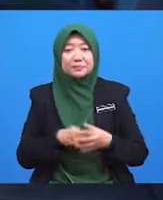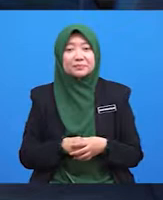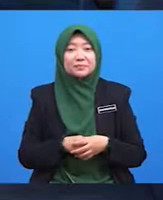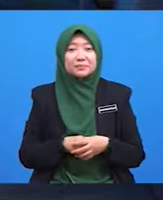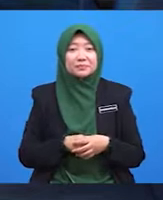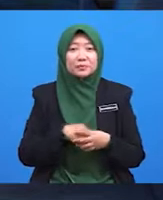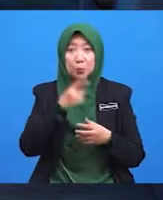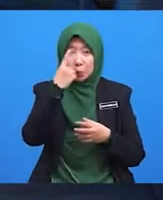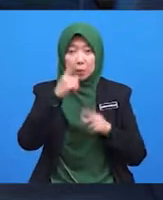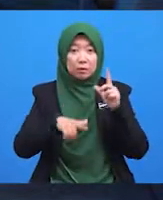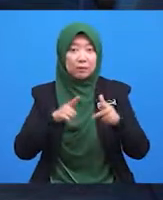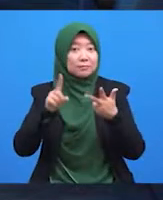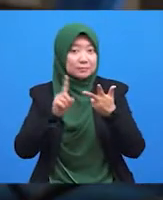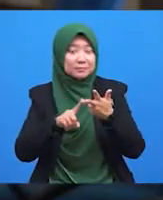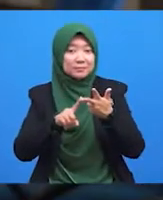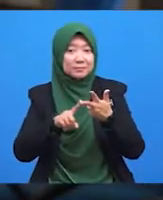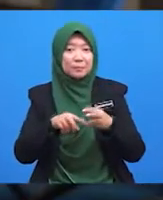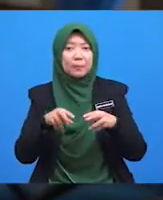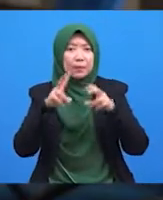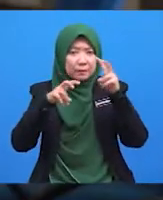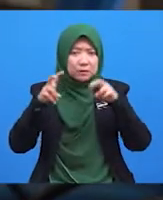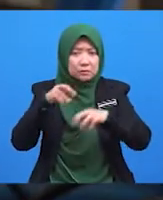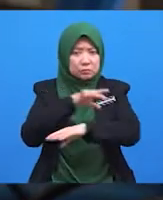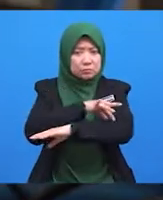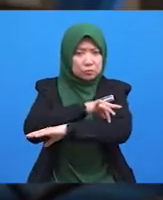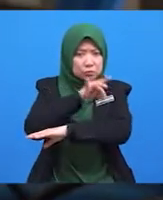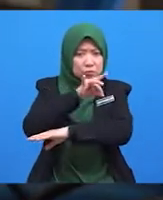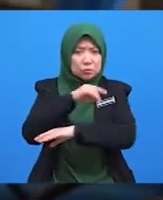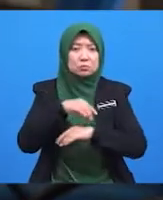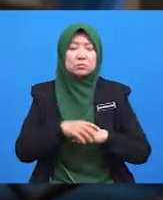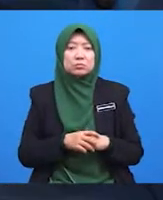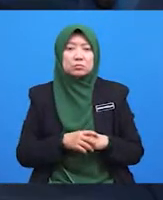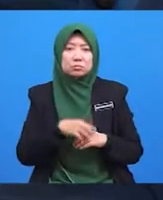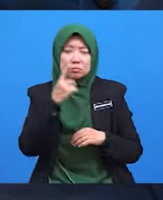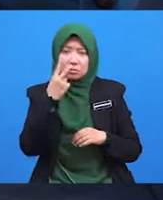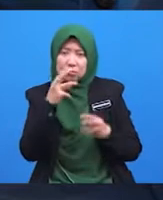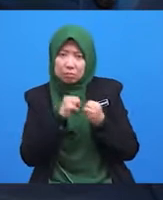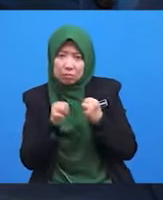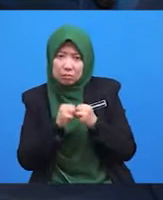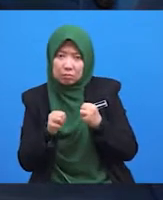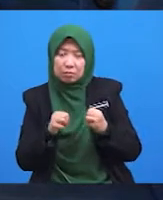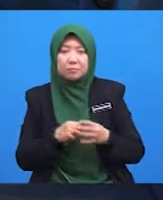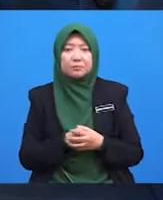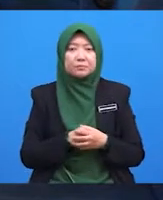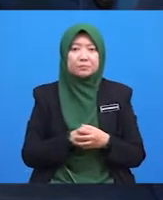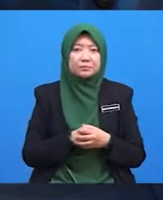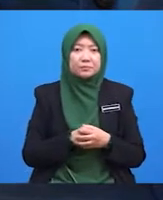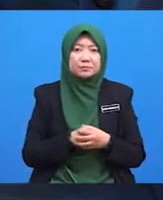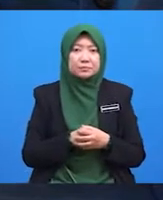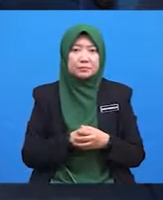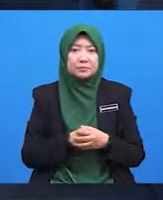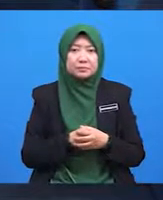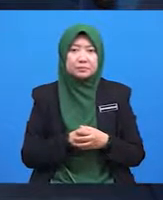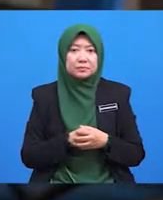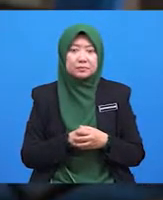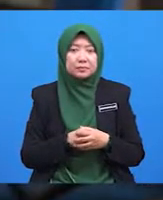Untuk langkah yang ketiga, periksa kulit untuk indikasi kontra. Indikasi kontra yang tidak boleh dilaksanakan